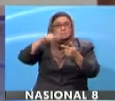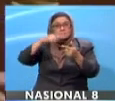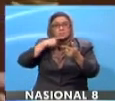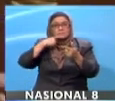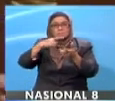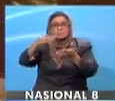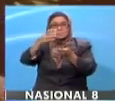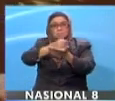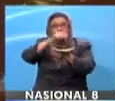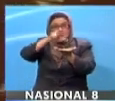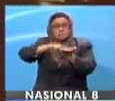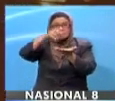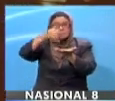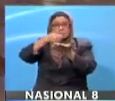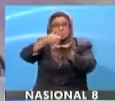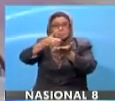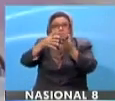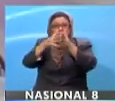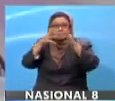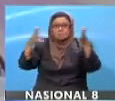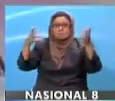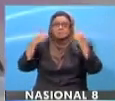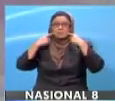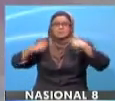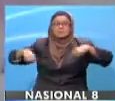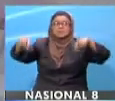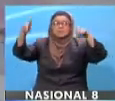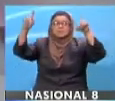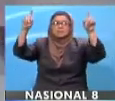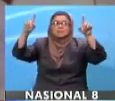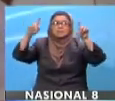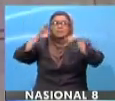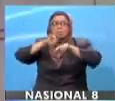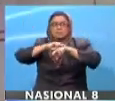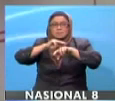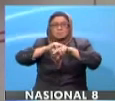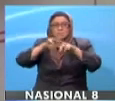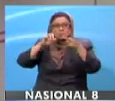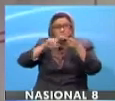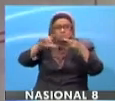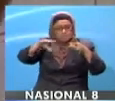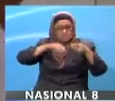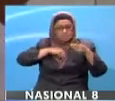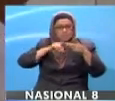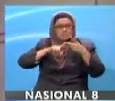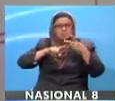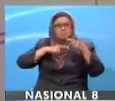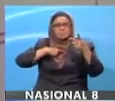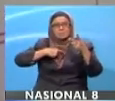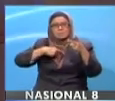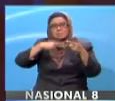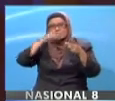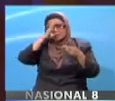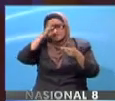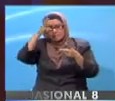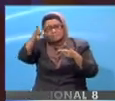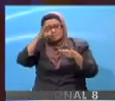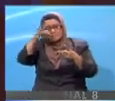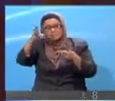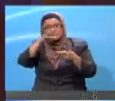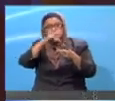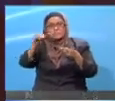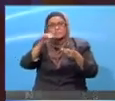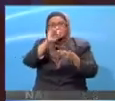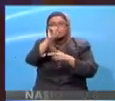2014. UPM juga meraih 8 pingat emas pada Pameran Ciptaan, Inovasi dan Teknologi Antarabangsa ITEX